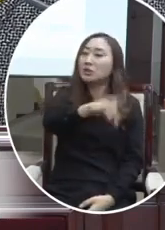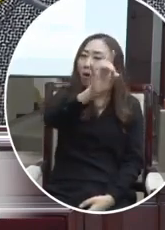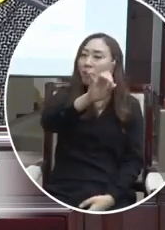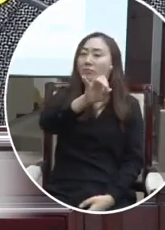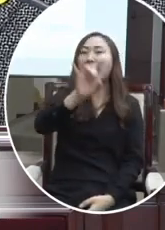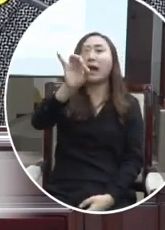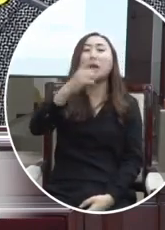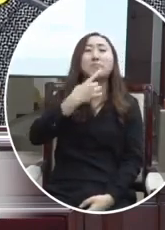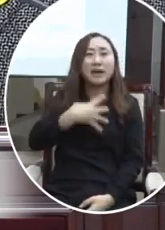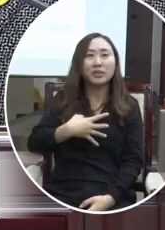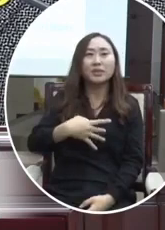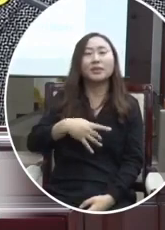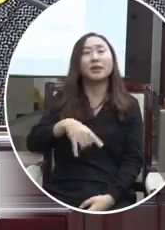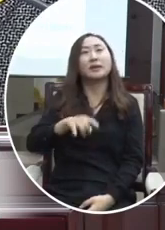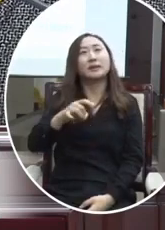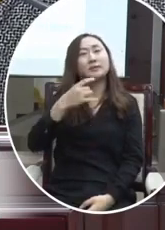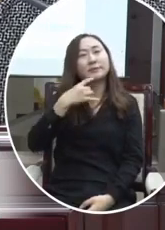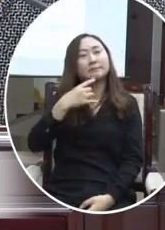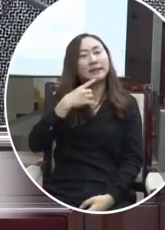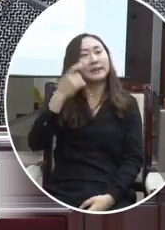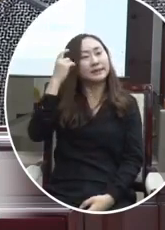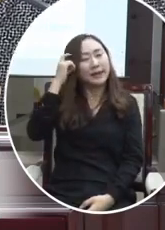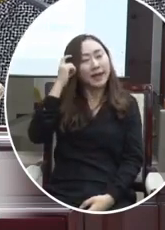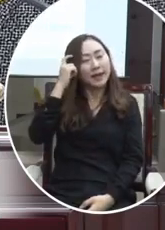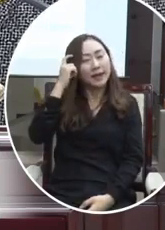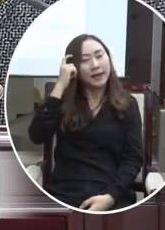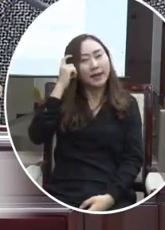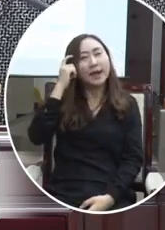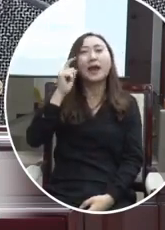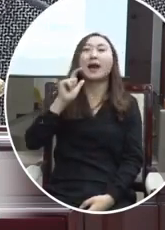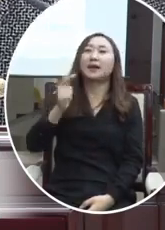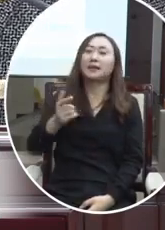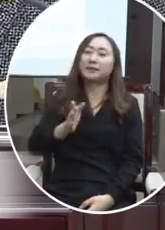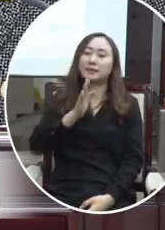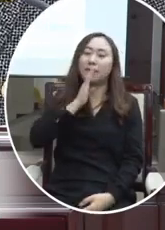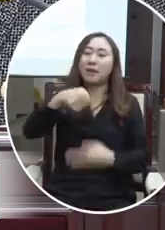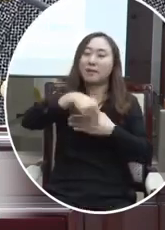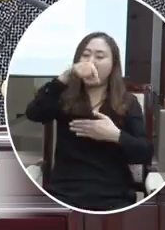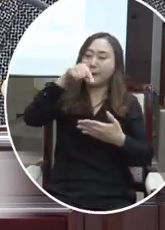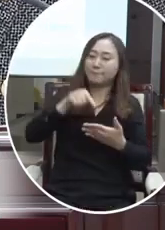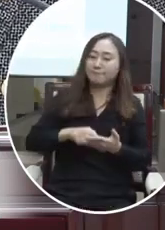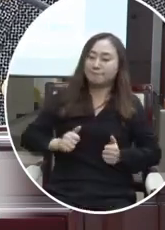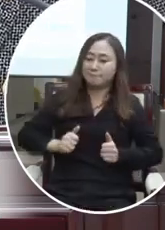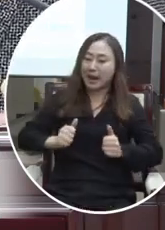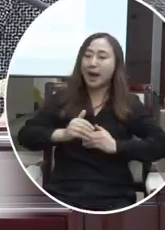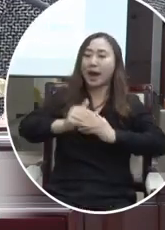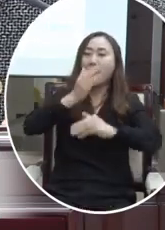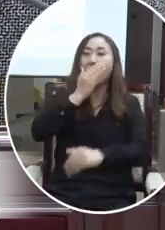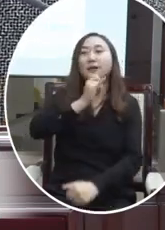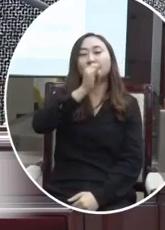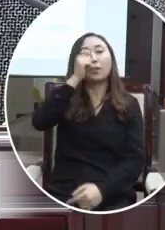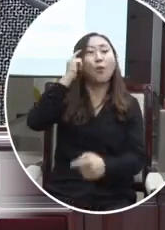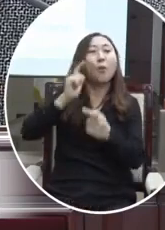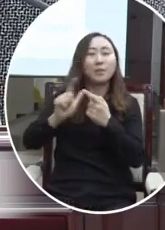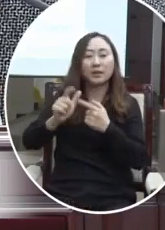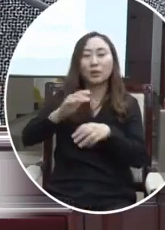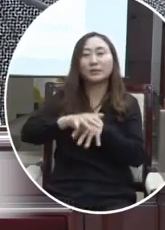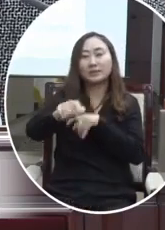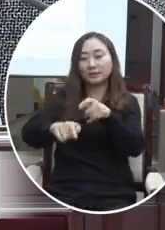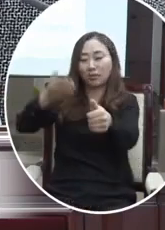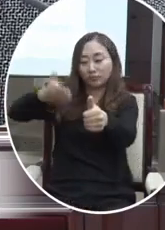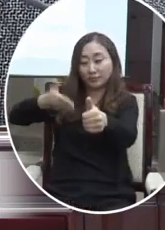있습니다. 진정성을 갖고 저희가 탄소중립 추진을 위해서 달려나갈 수 있도록 고민과